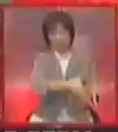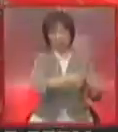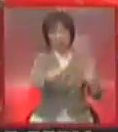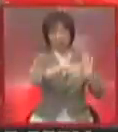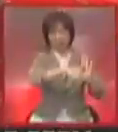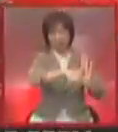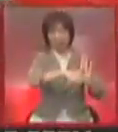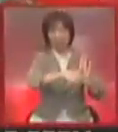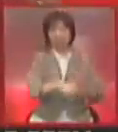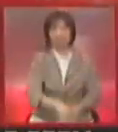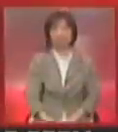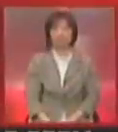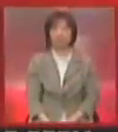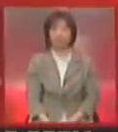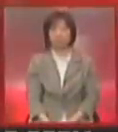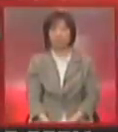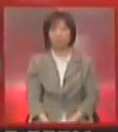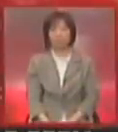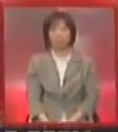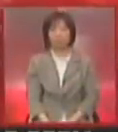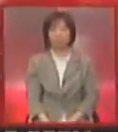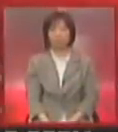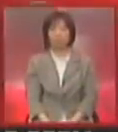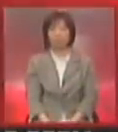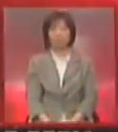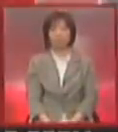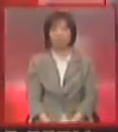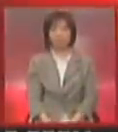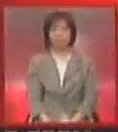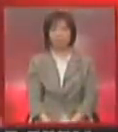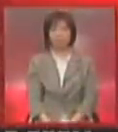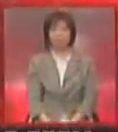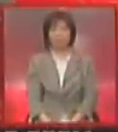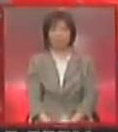live report si Mean Los Baños. Mean.